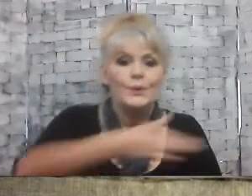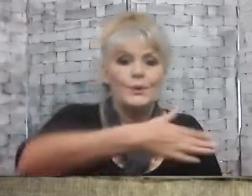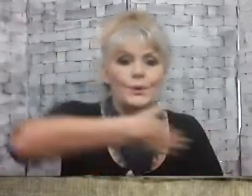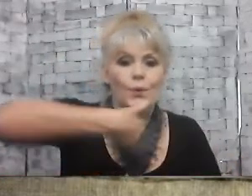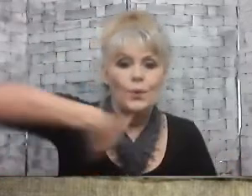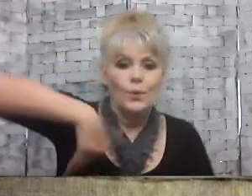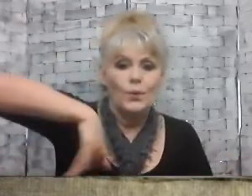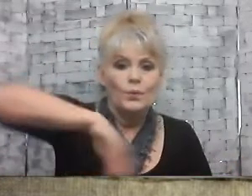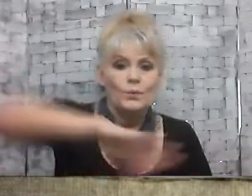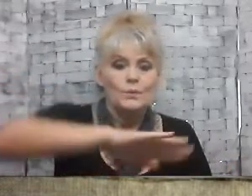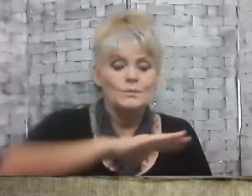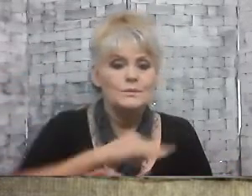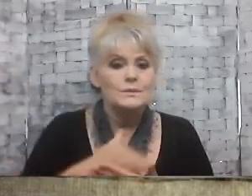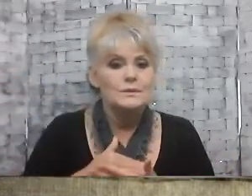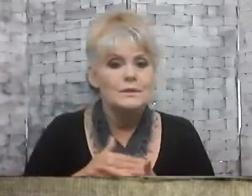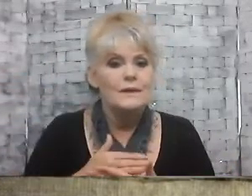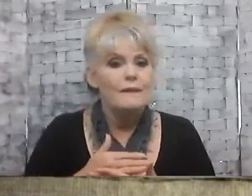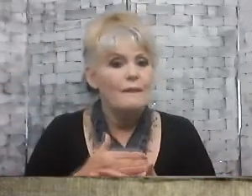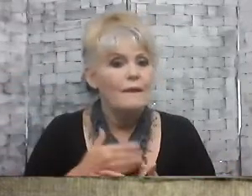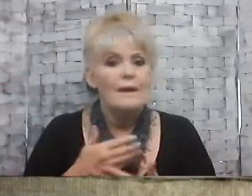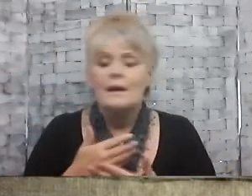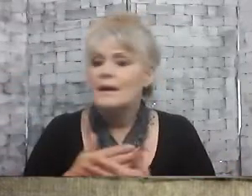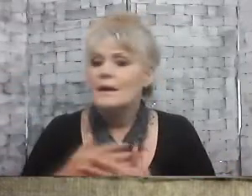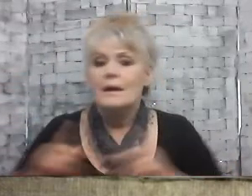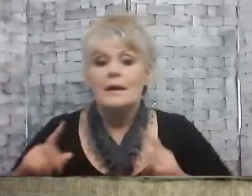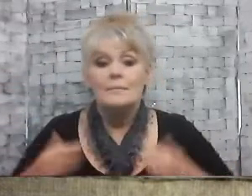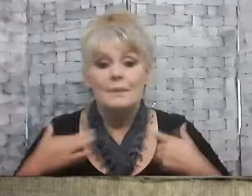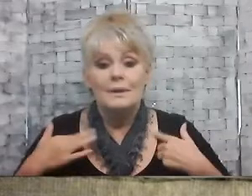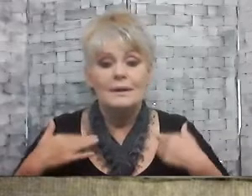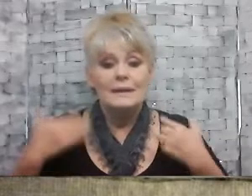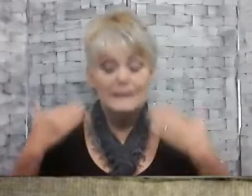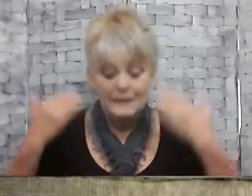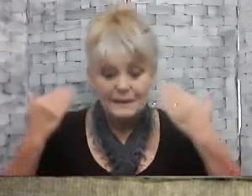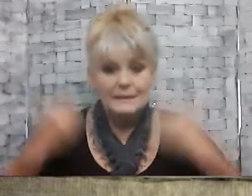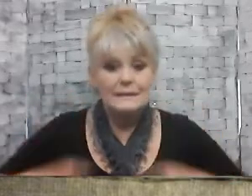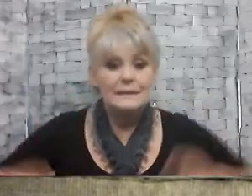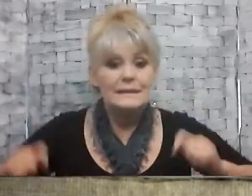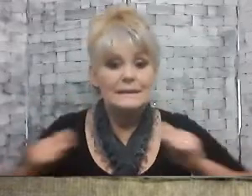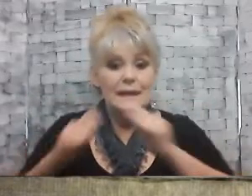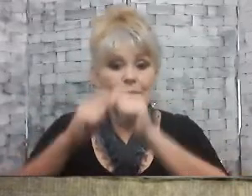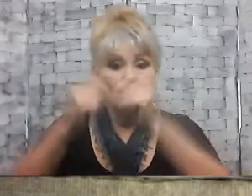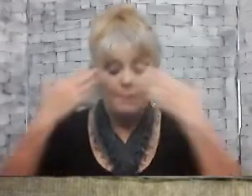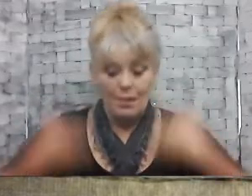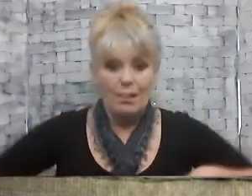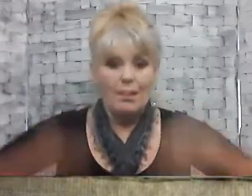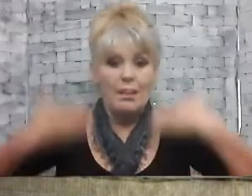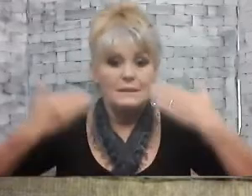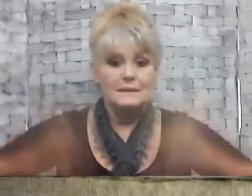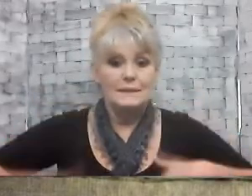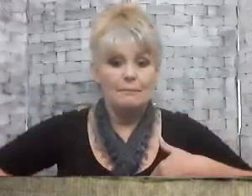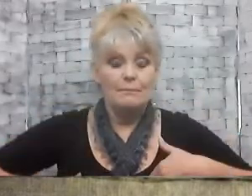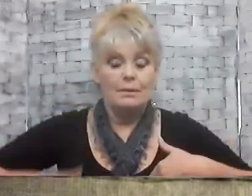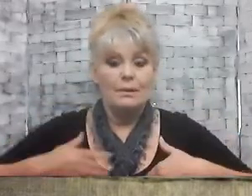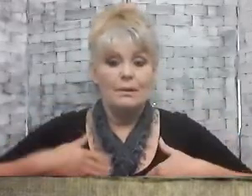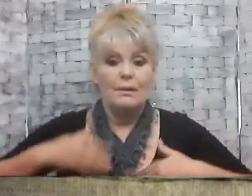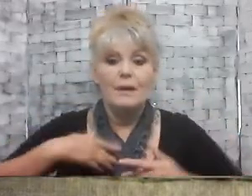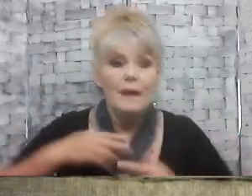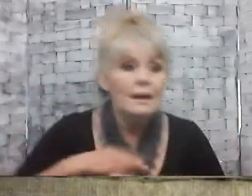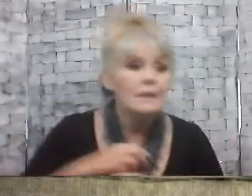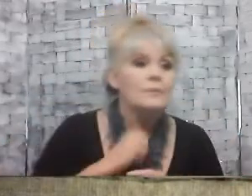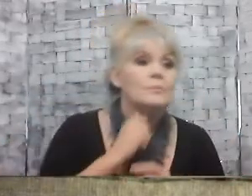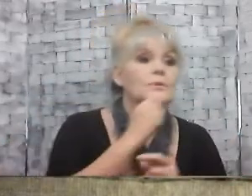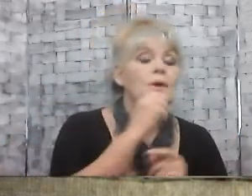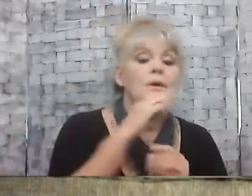nie meer 'n gebou in Jerusalem nie. Dis 'n nuwe tempel. Hierdie tempel sprei uit oor die wêreld en die lewe van die